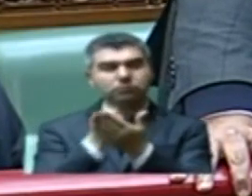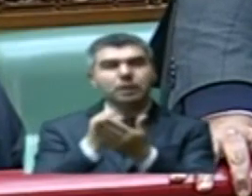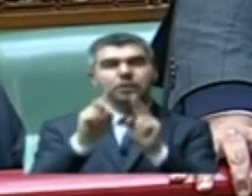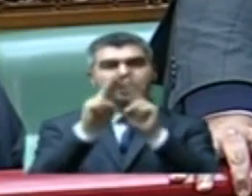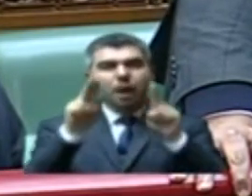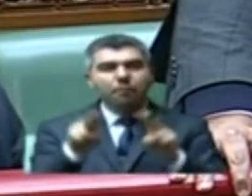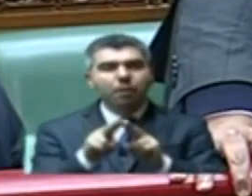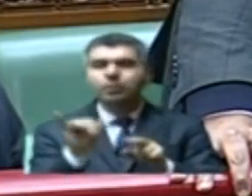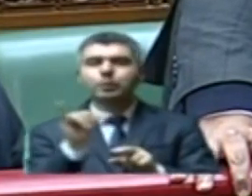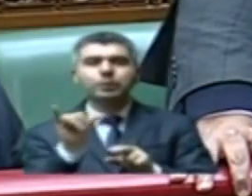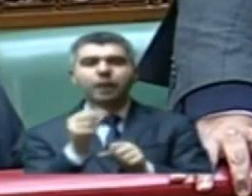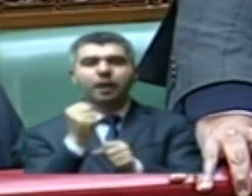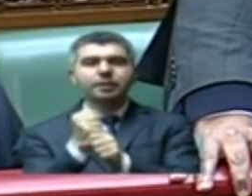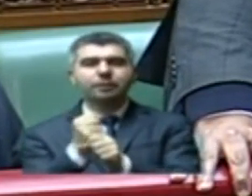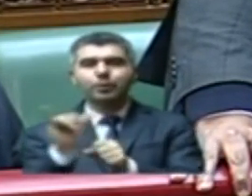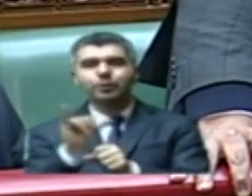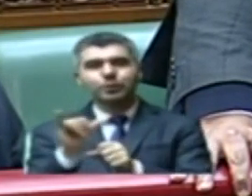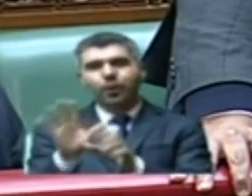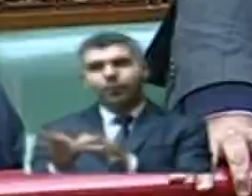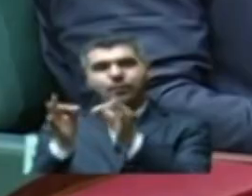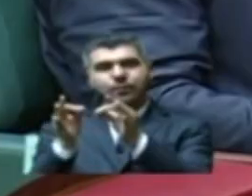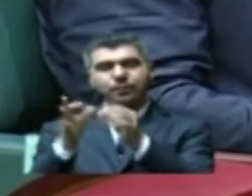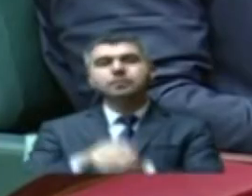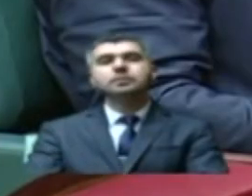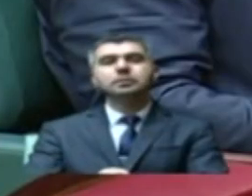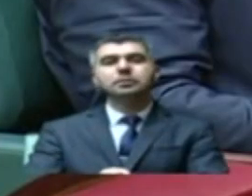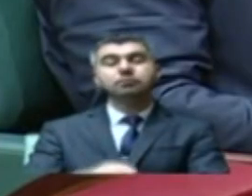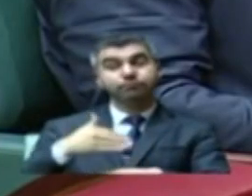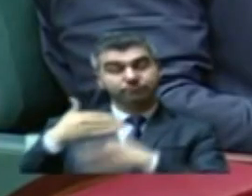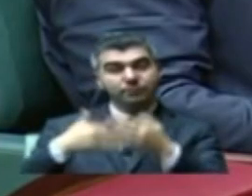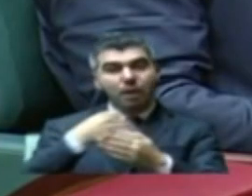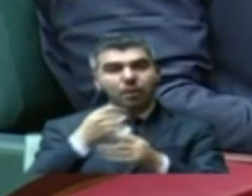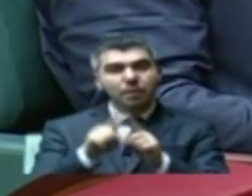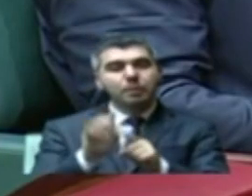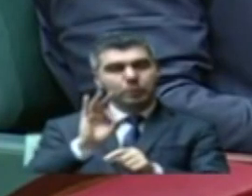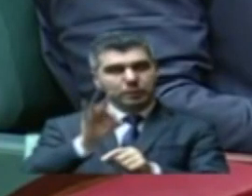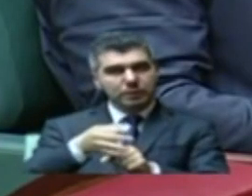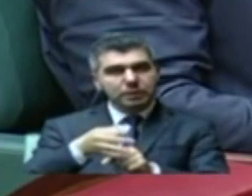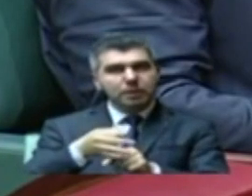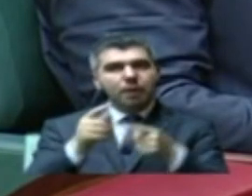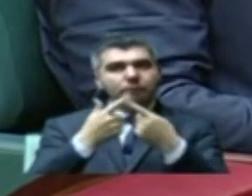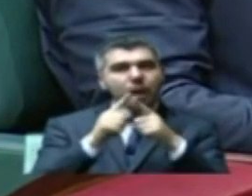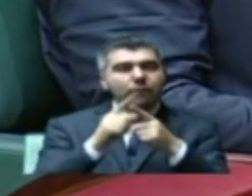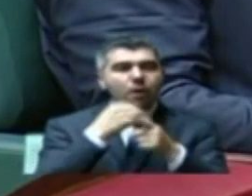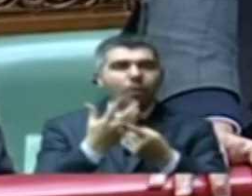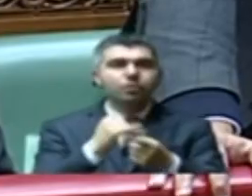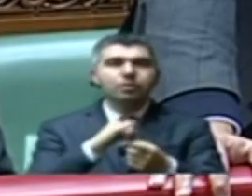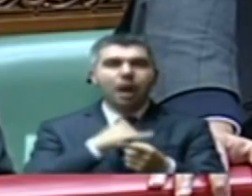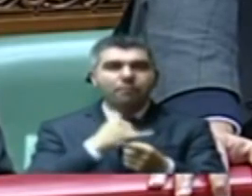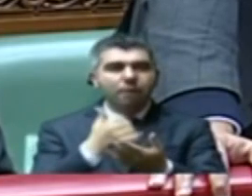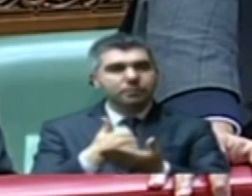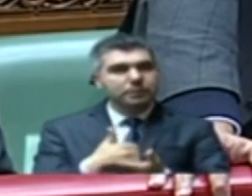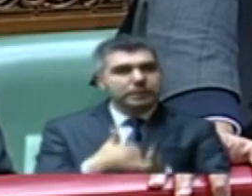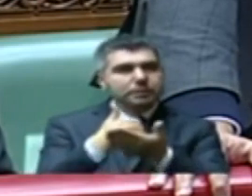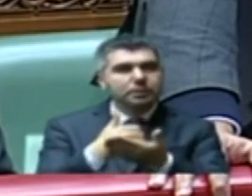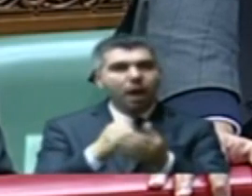ولكن اشنو شكون اللي تيتحمل المسؤوليه اللي غادي يخدم هاد الناس؟ وهاد الناس دابا عوض يكونوا منتجين حنا عوض ننتجوا راس مال بشري انه يكون